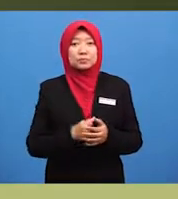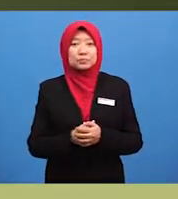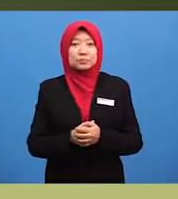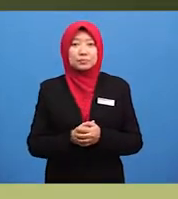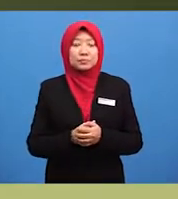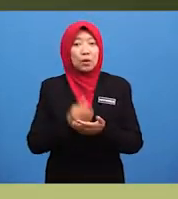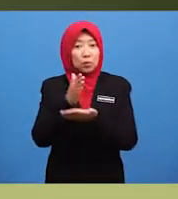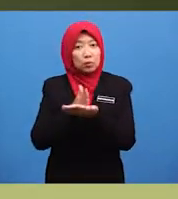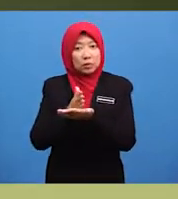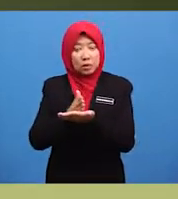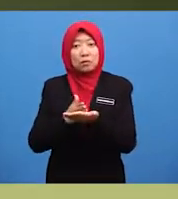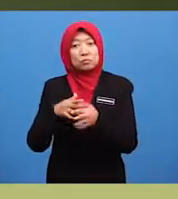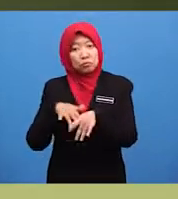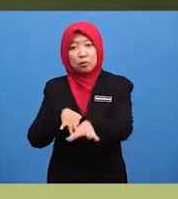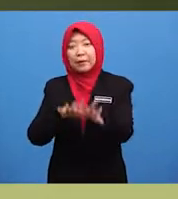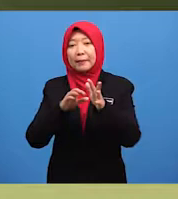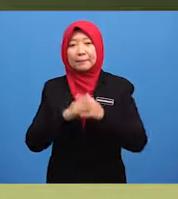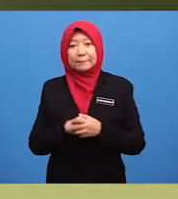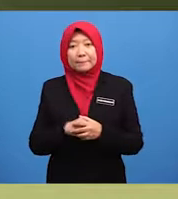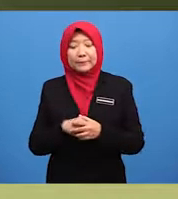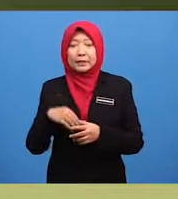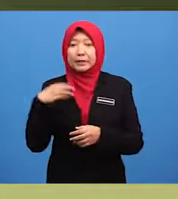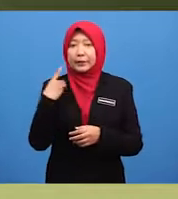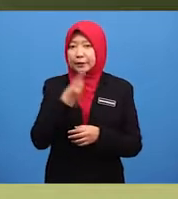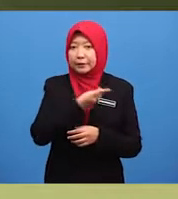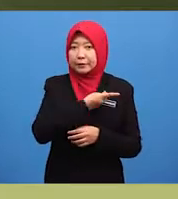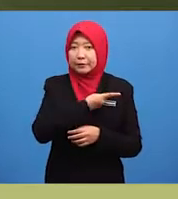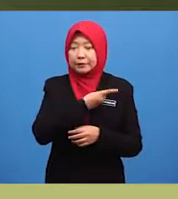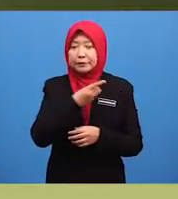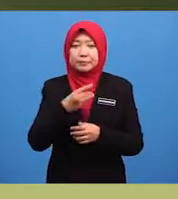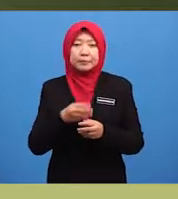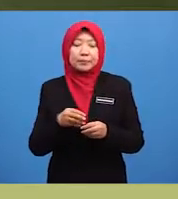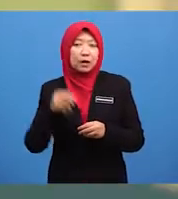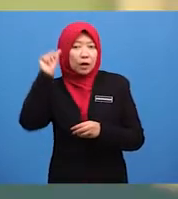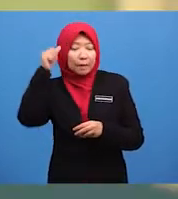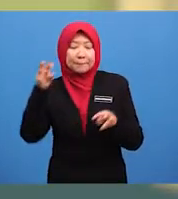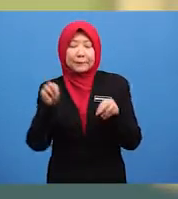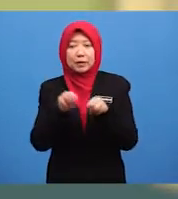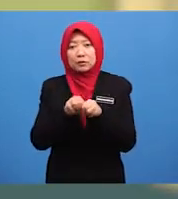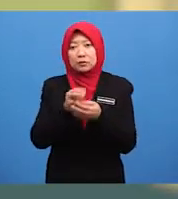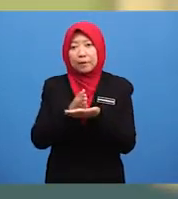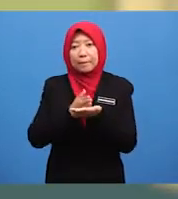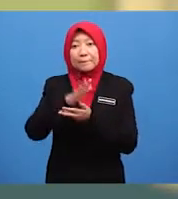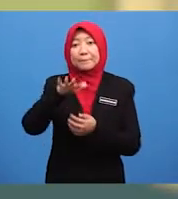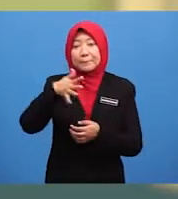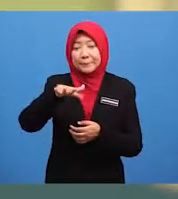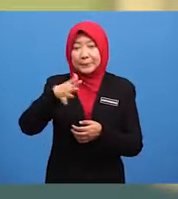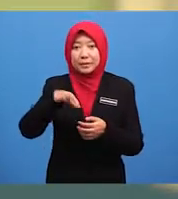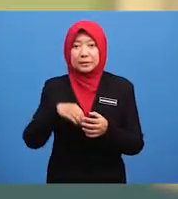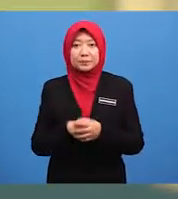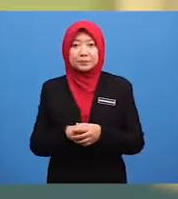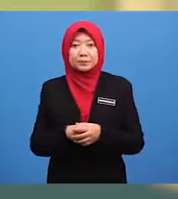Peringkat tengah sungai kita andaikan sebagai peringkat golongan sederhana, iaitu